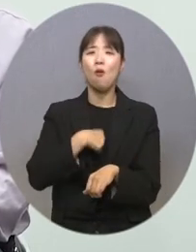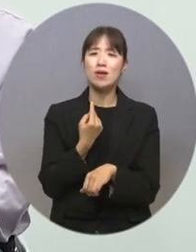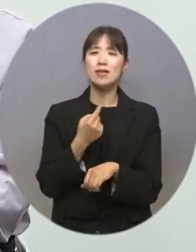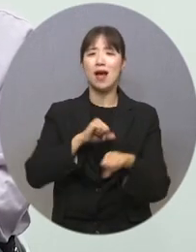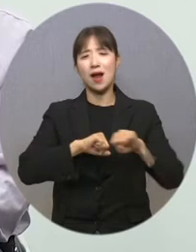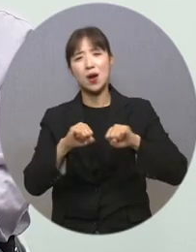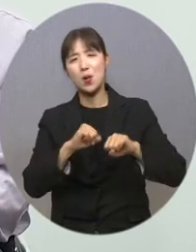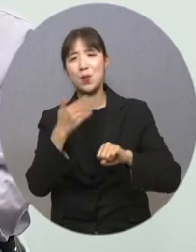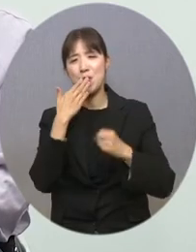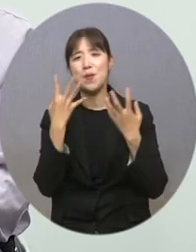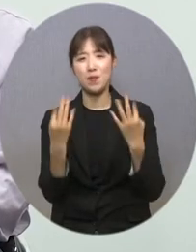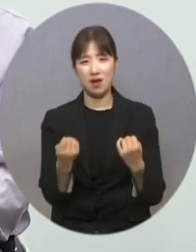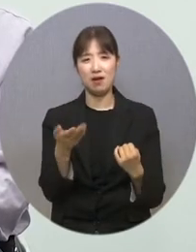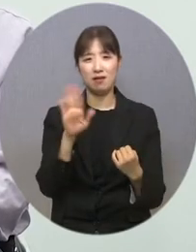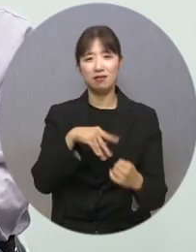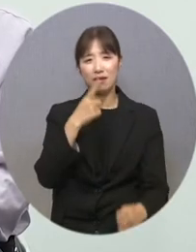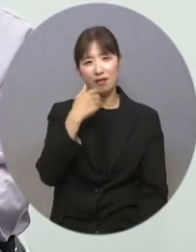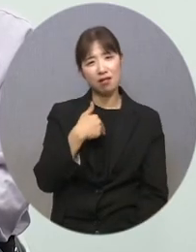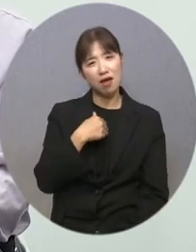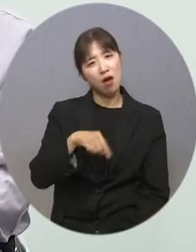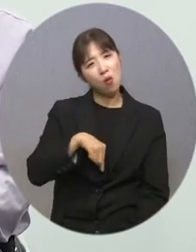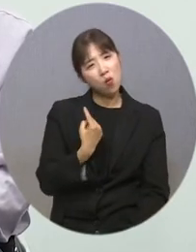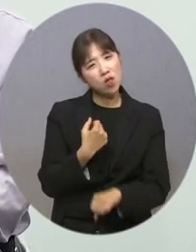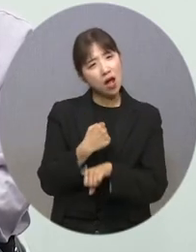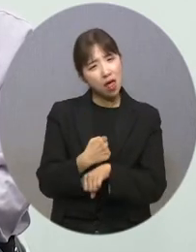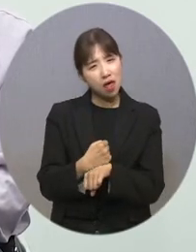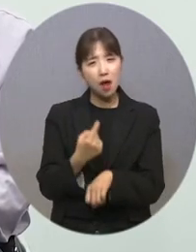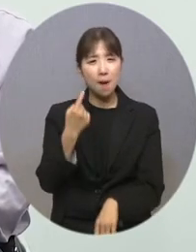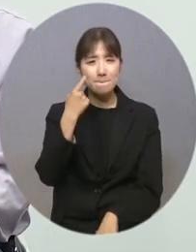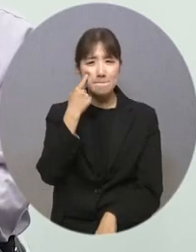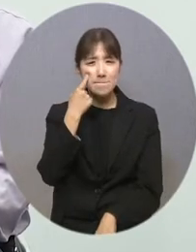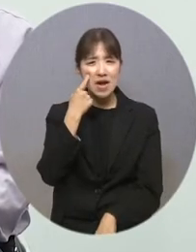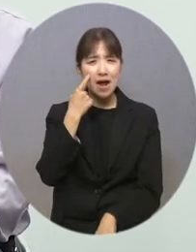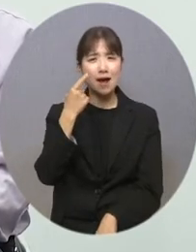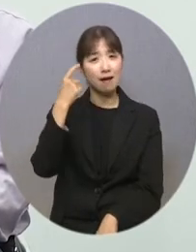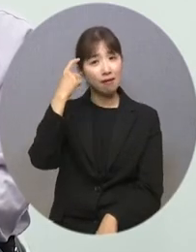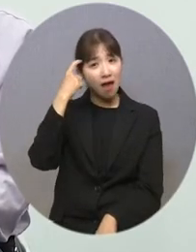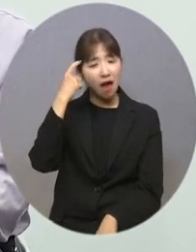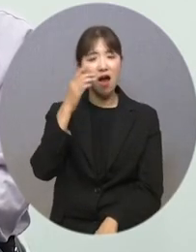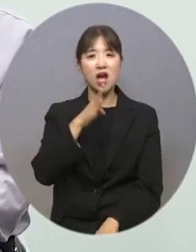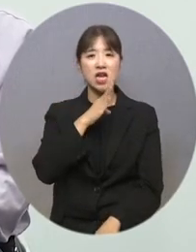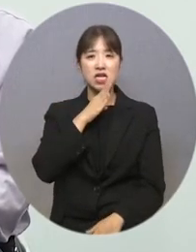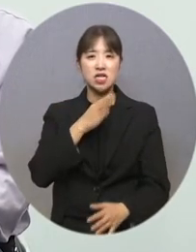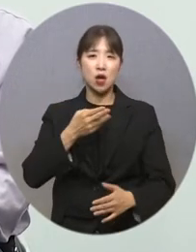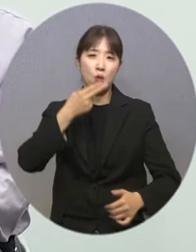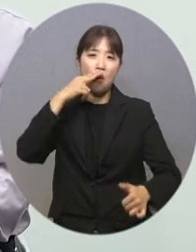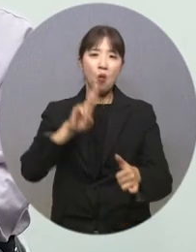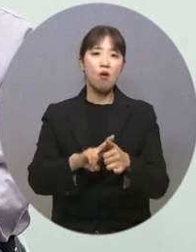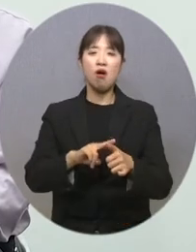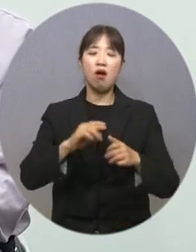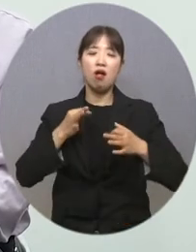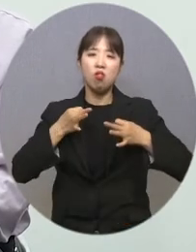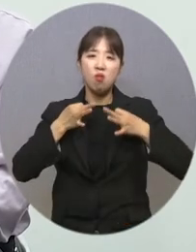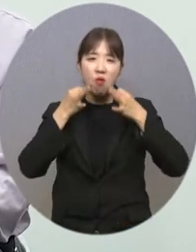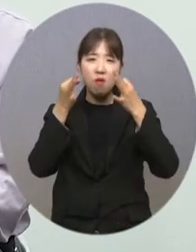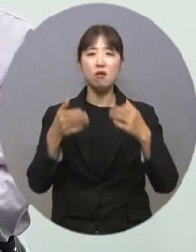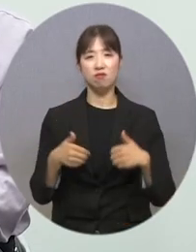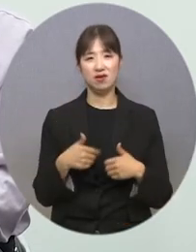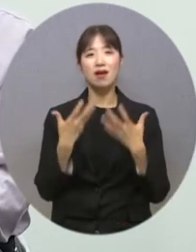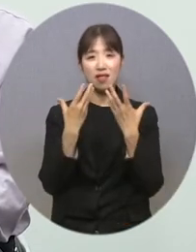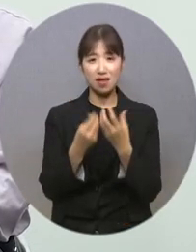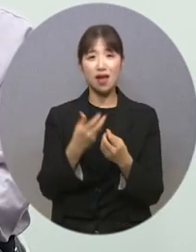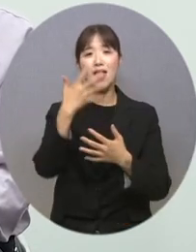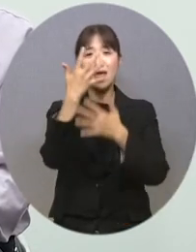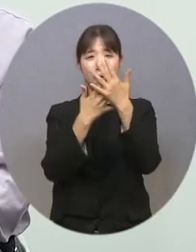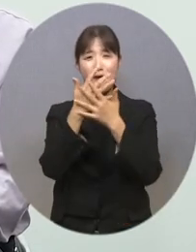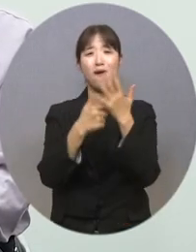많은데 혼자일 수 있는 것들 의 저는 해보려면 굉장한 도전이 필요하고 되요 예를 들어서 영어도